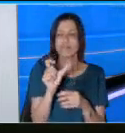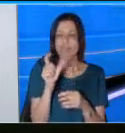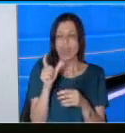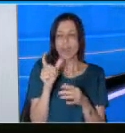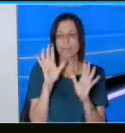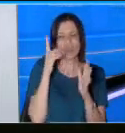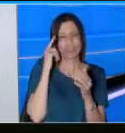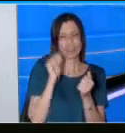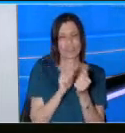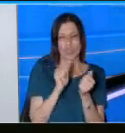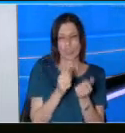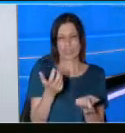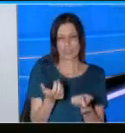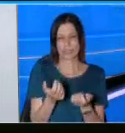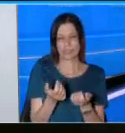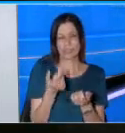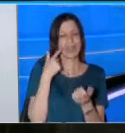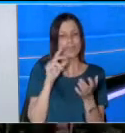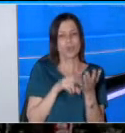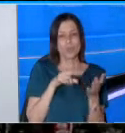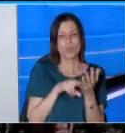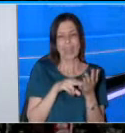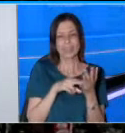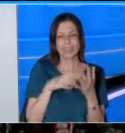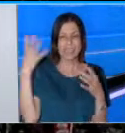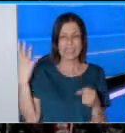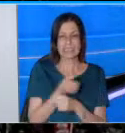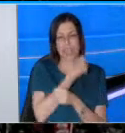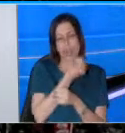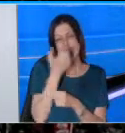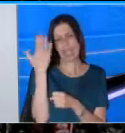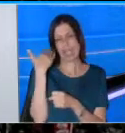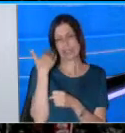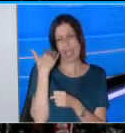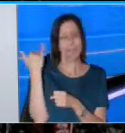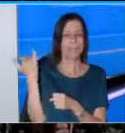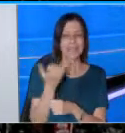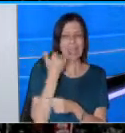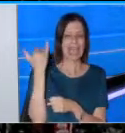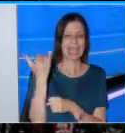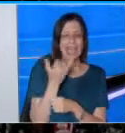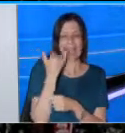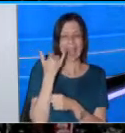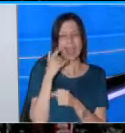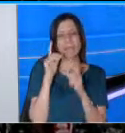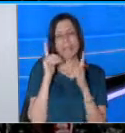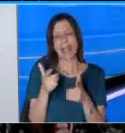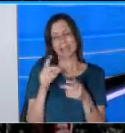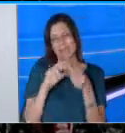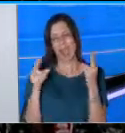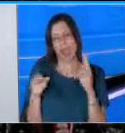די אידיוטי. התמונת ניצחון הייתה בדרך כלל במלחמת